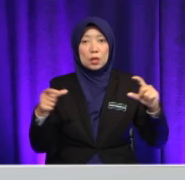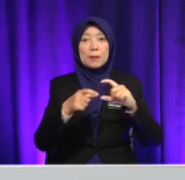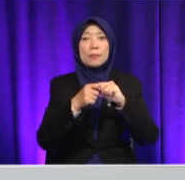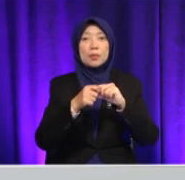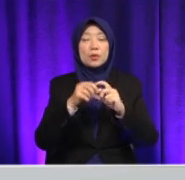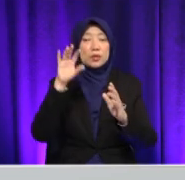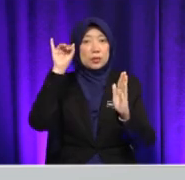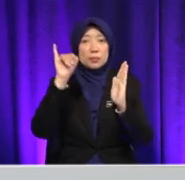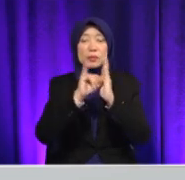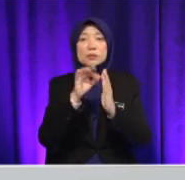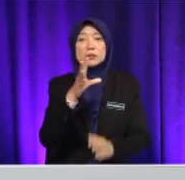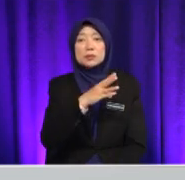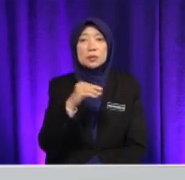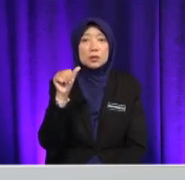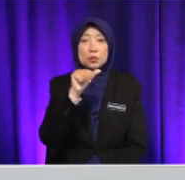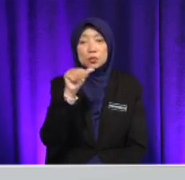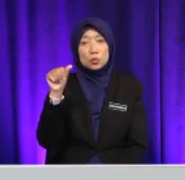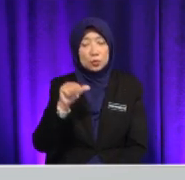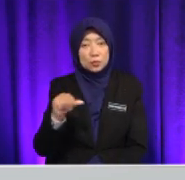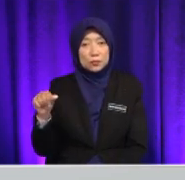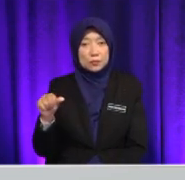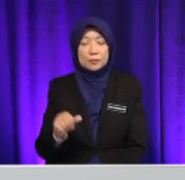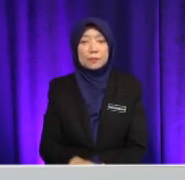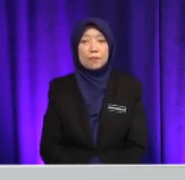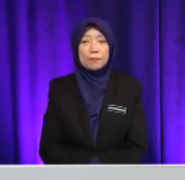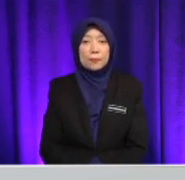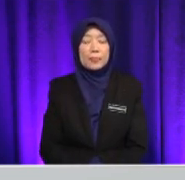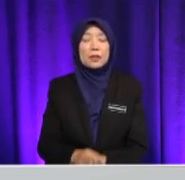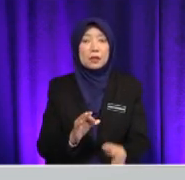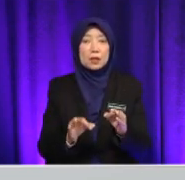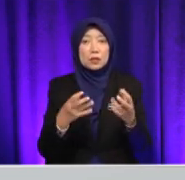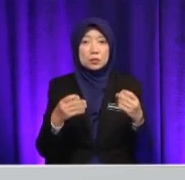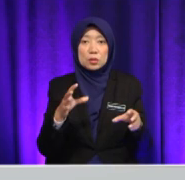pada ruang jawaban Oke kalau kita sudah dapat doa